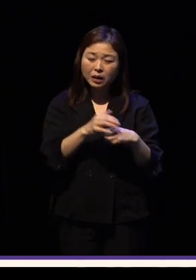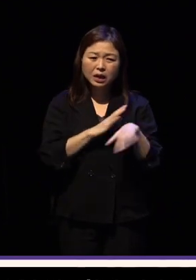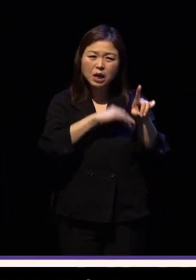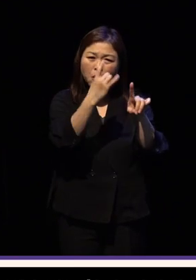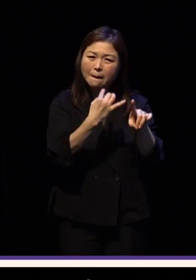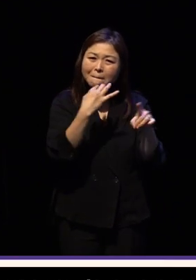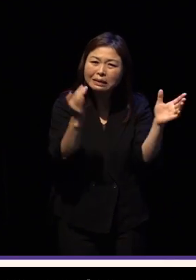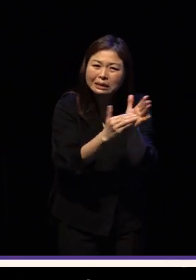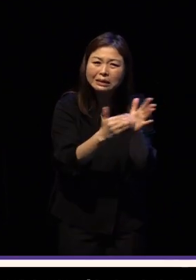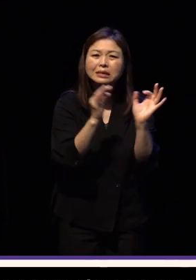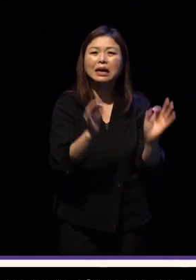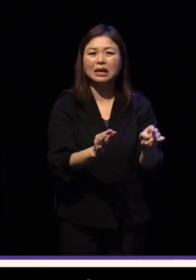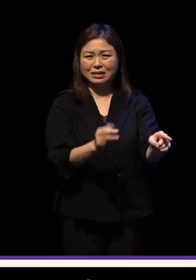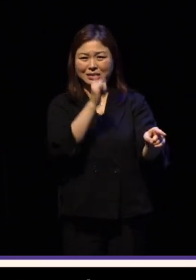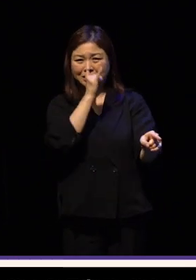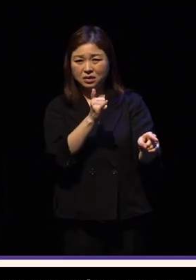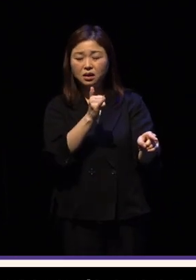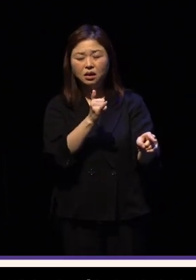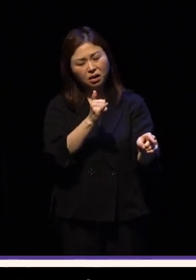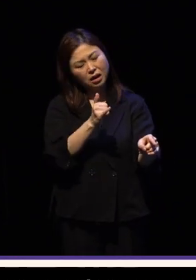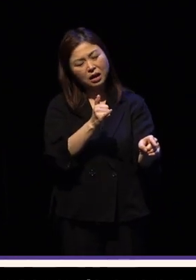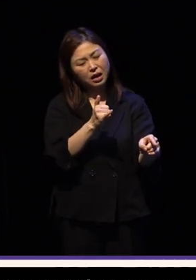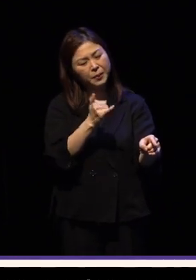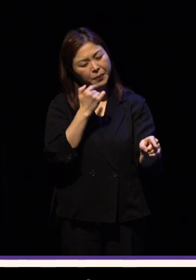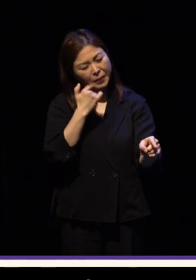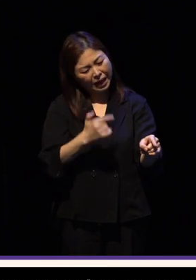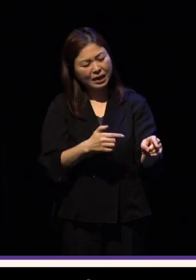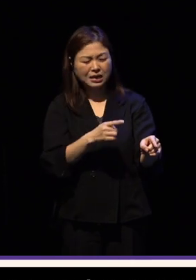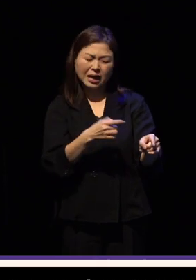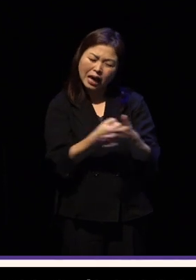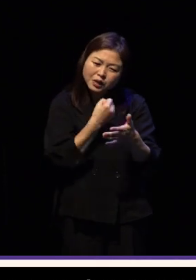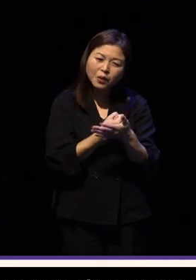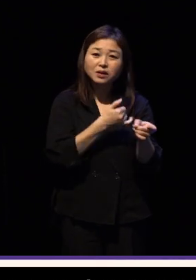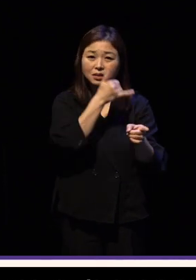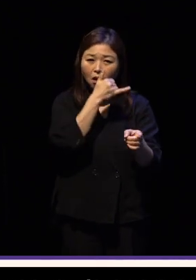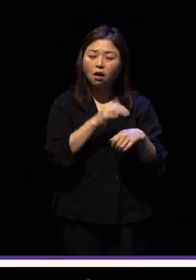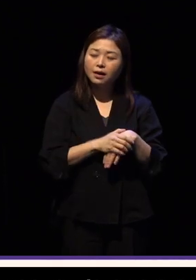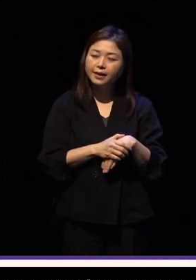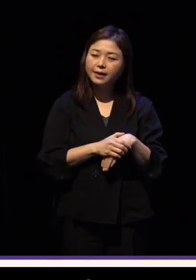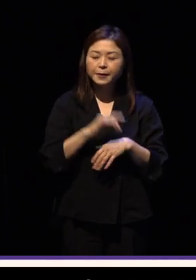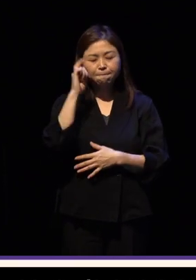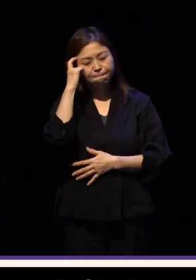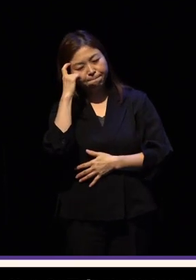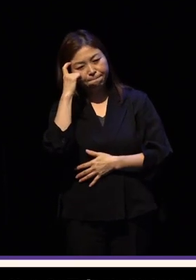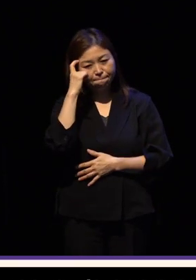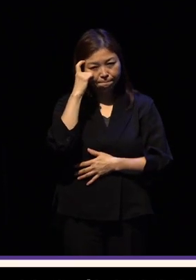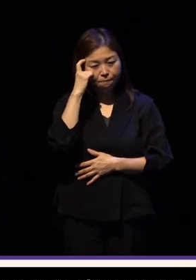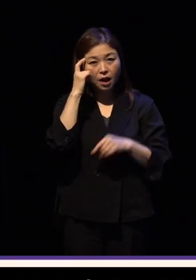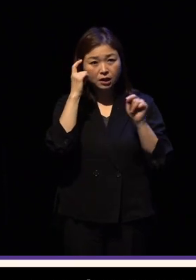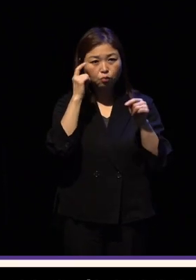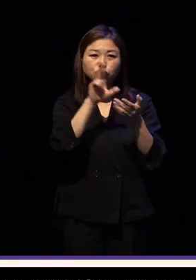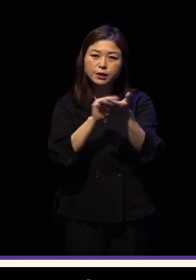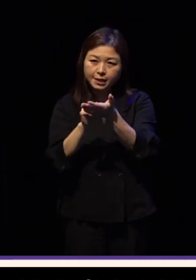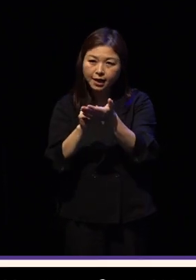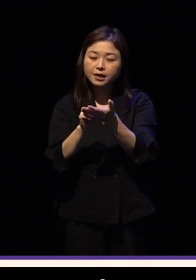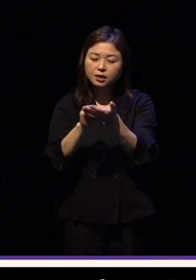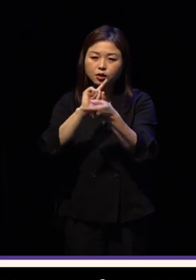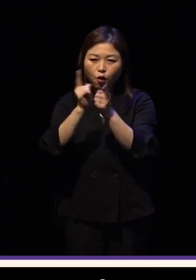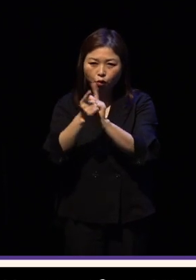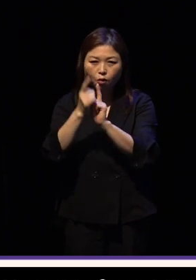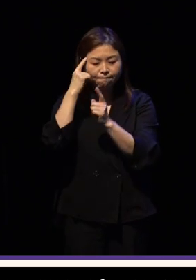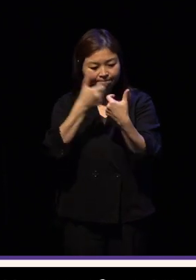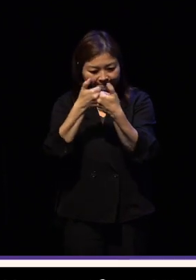단일성으로 한번 만든 것으로 끝나는 이런 부분들을 보면서 어떻게 하면 이런 부분들을 함께